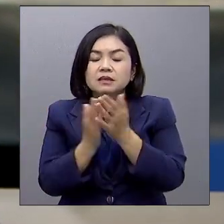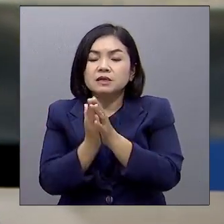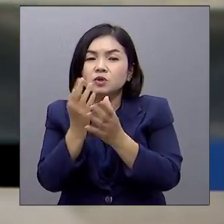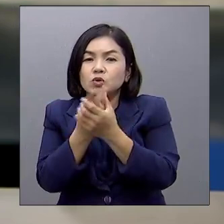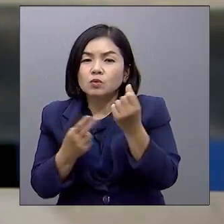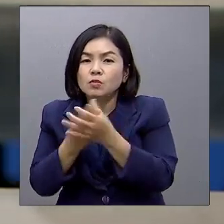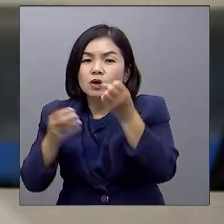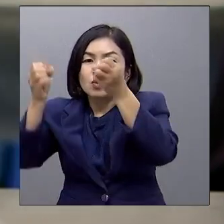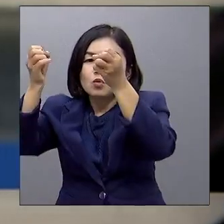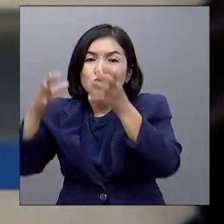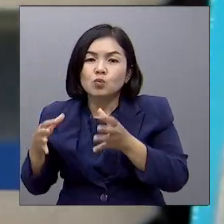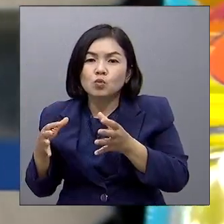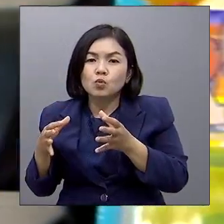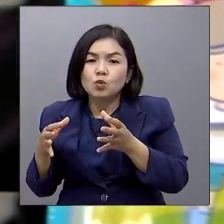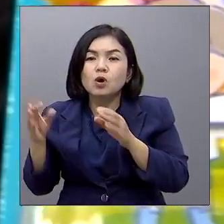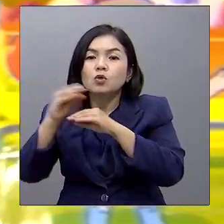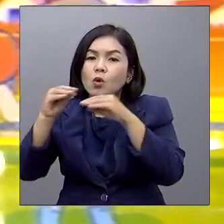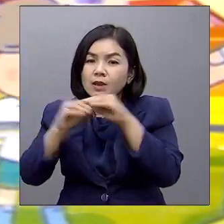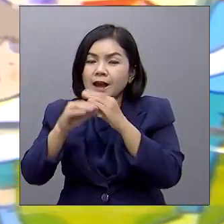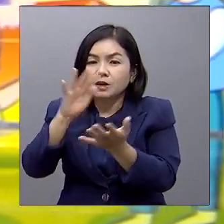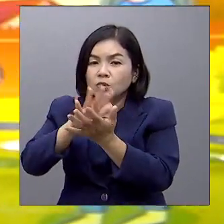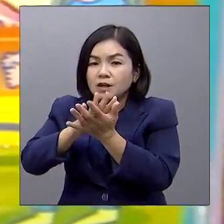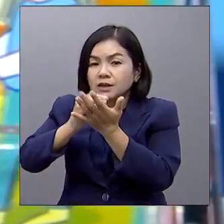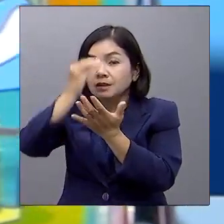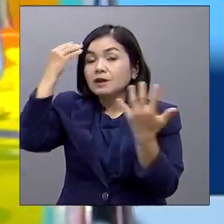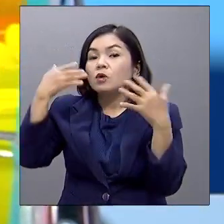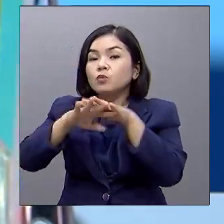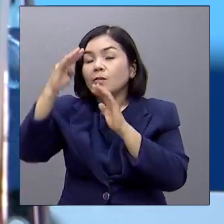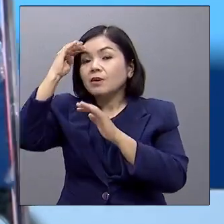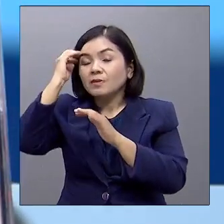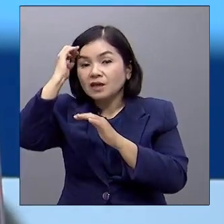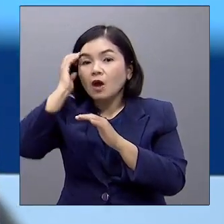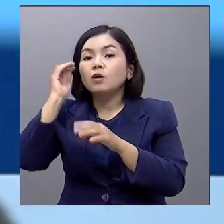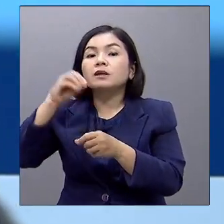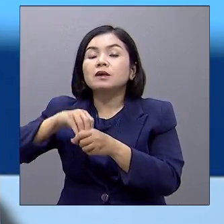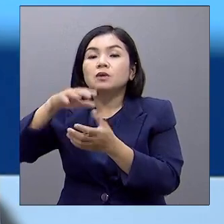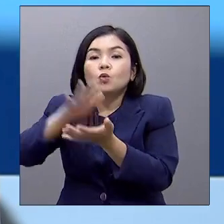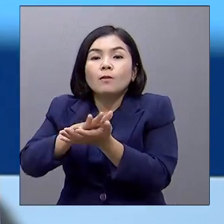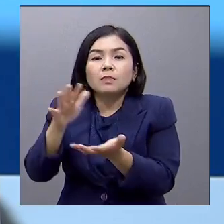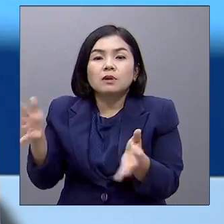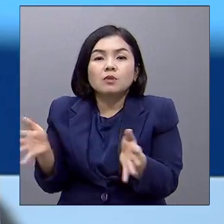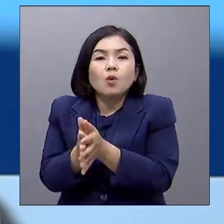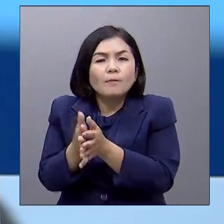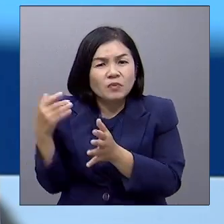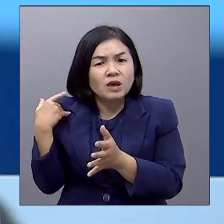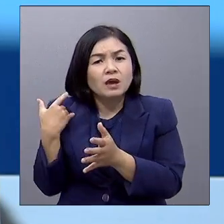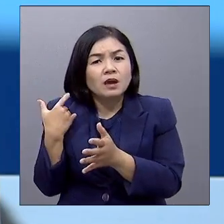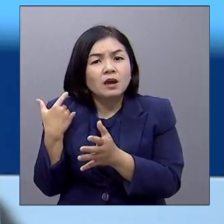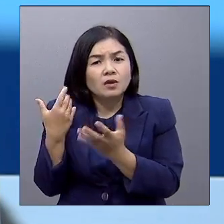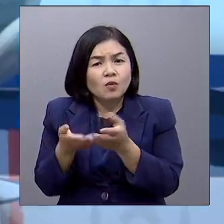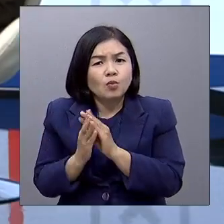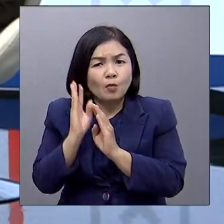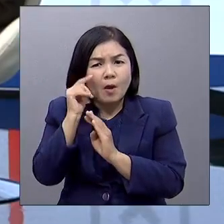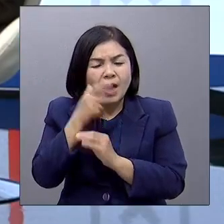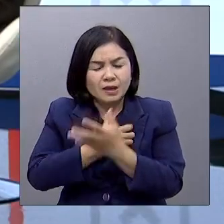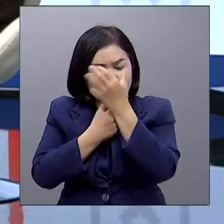ของครูในโงการเรีนร่มคสำหรบเด็บุพ่องทางสตปัญาท mêmesนี้คณผชมอยู่สนใจอยากจะรับหนังซือท